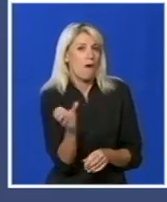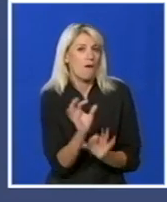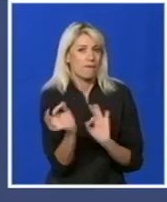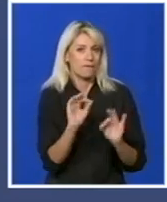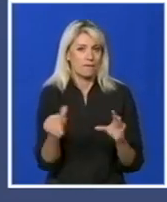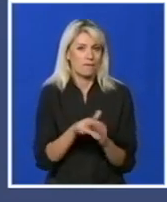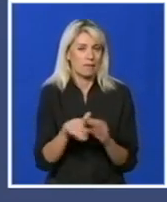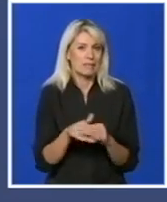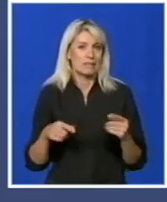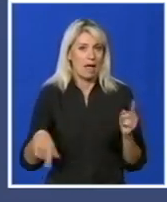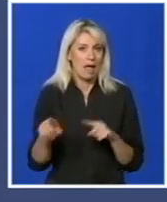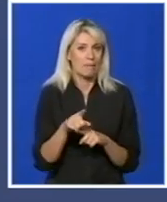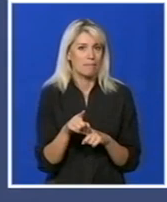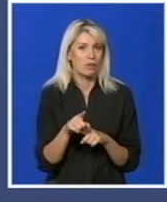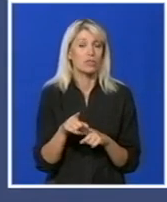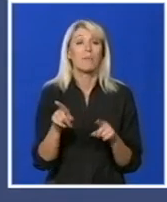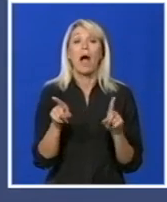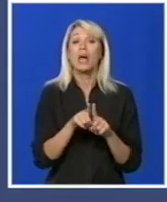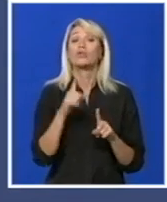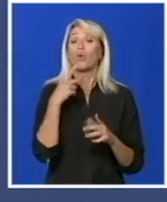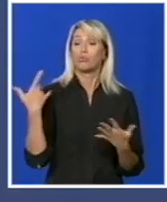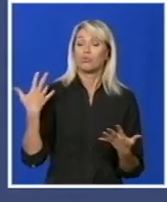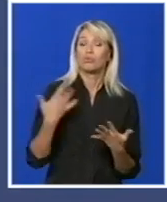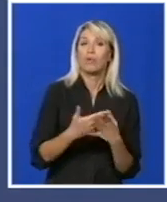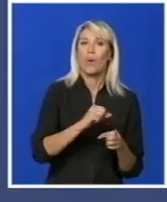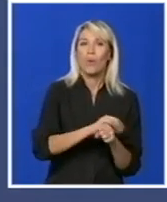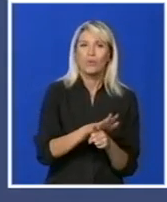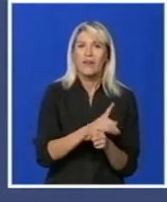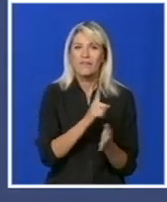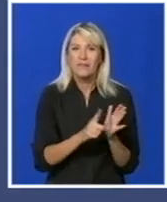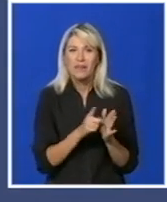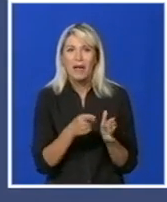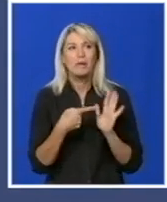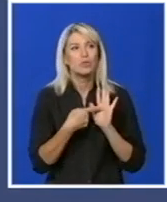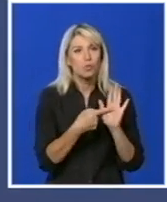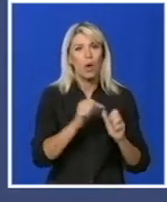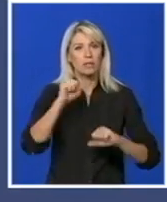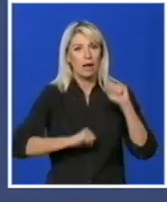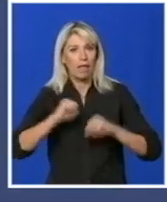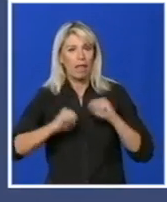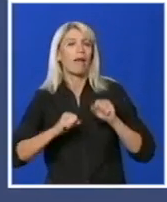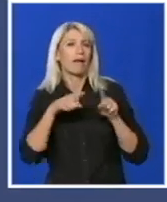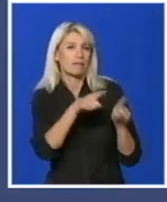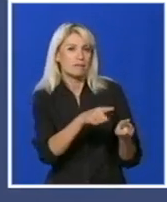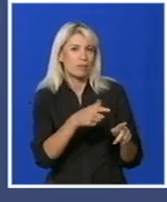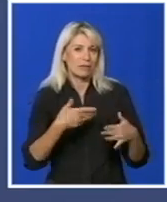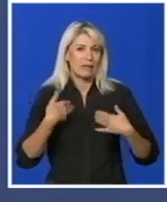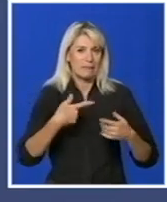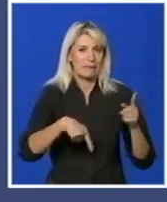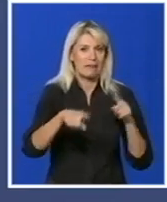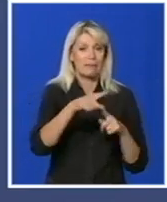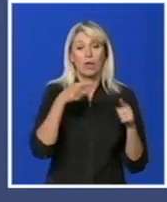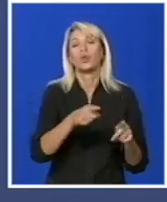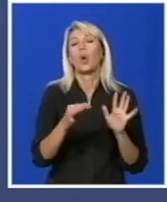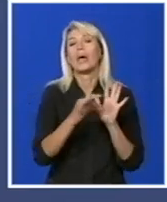naravno tokom epidemije dokazali, radili u bolnicama, i to nam je prevashodni cilj u sledećem vremenskom periodu.